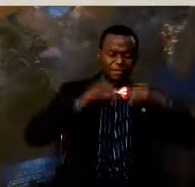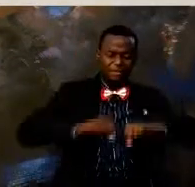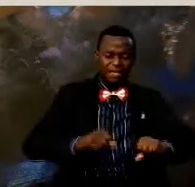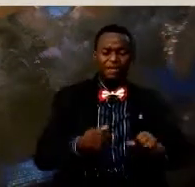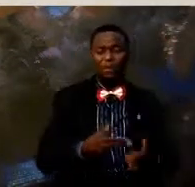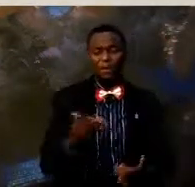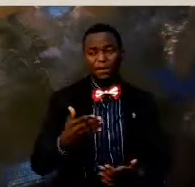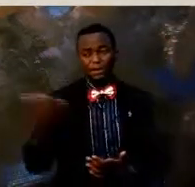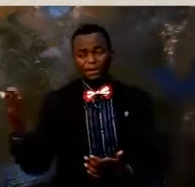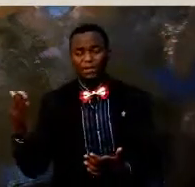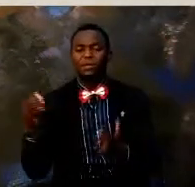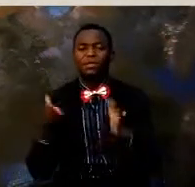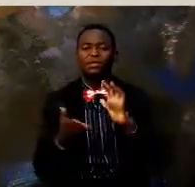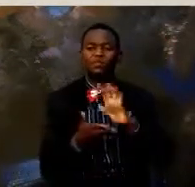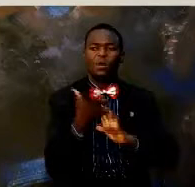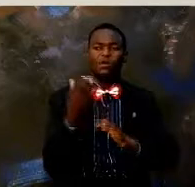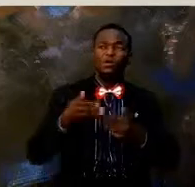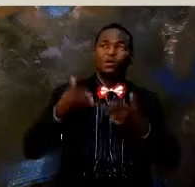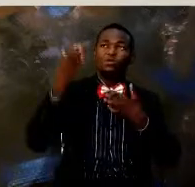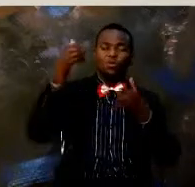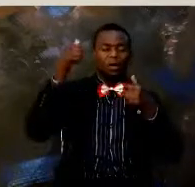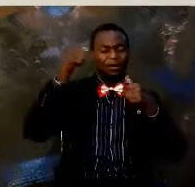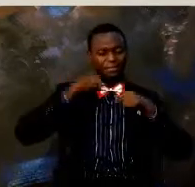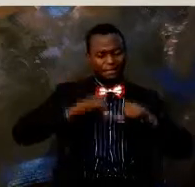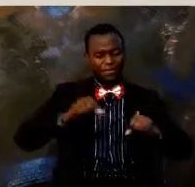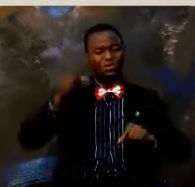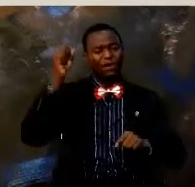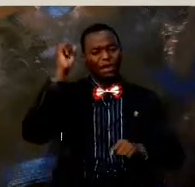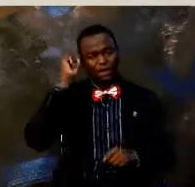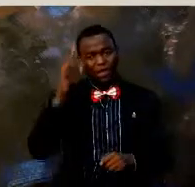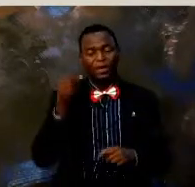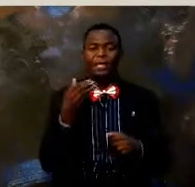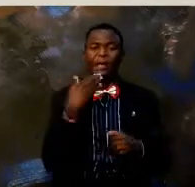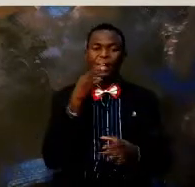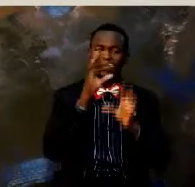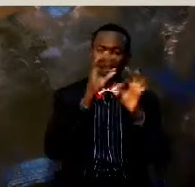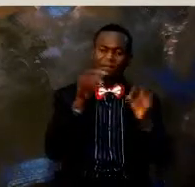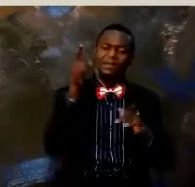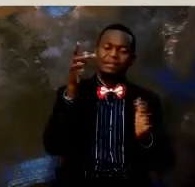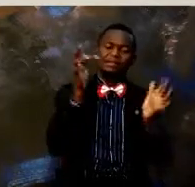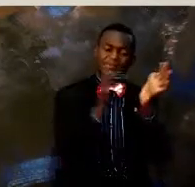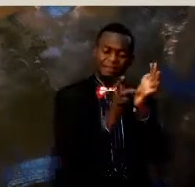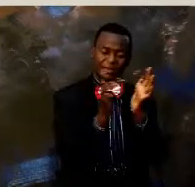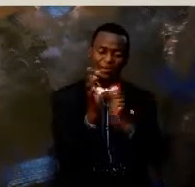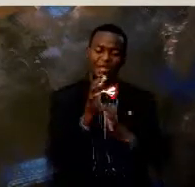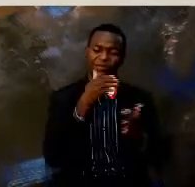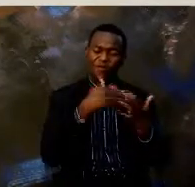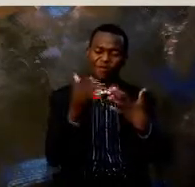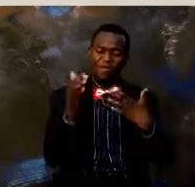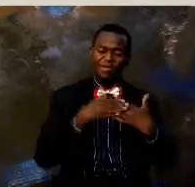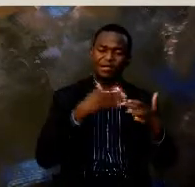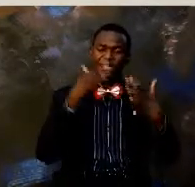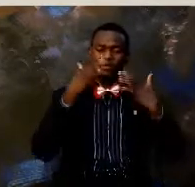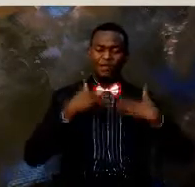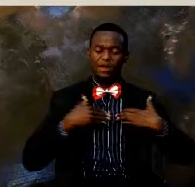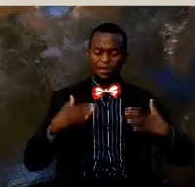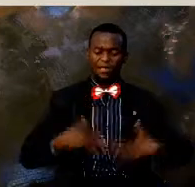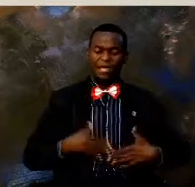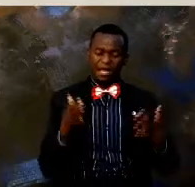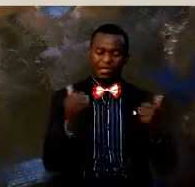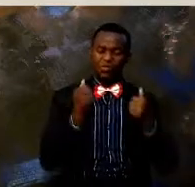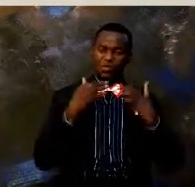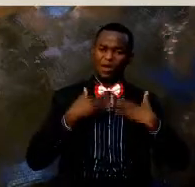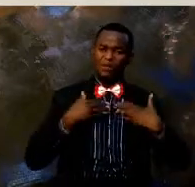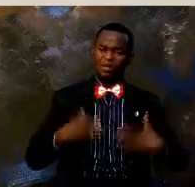mahala, lakini watu wa Mungu wanajitahidi waelewe. Lakini habari njema ni hizi: Yesu alipofanyika mwili, hajachukua mwili